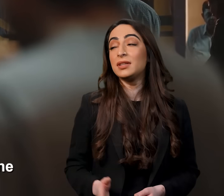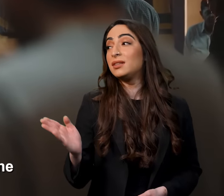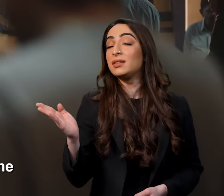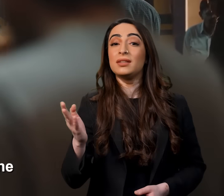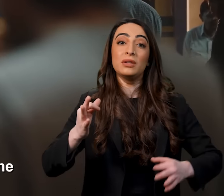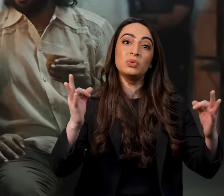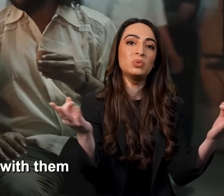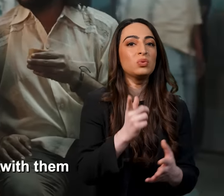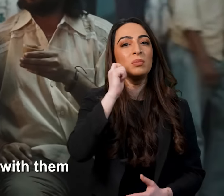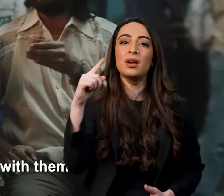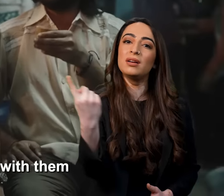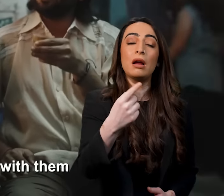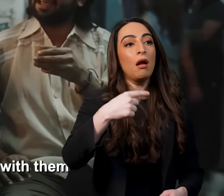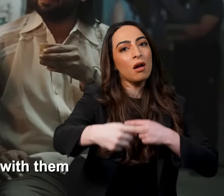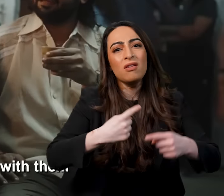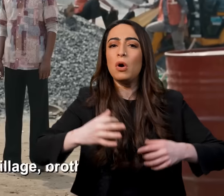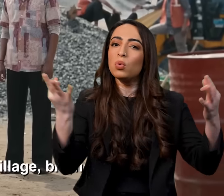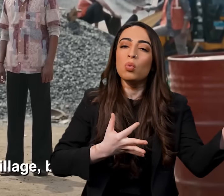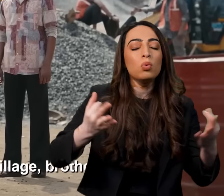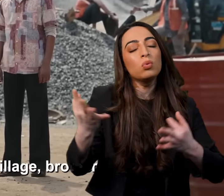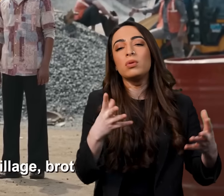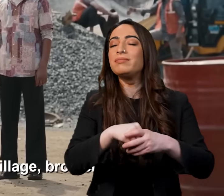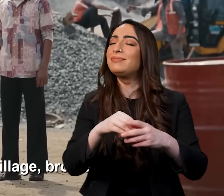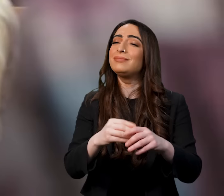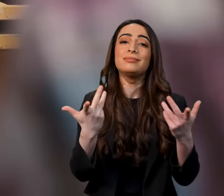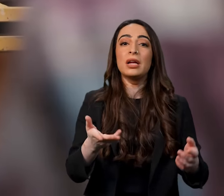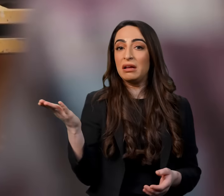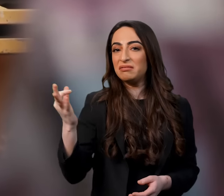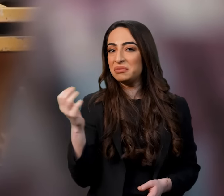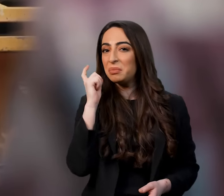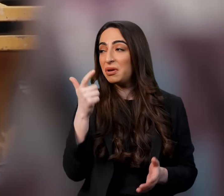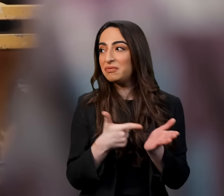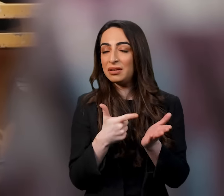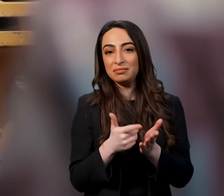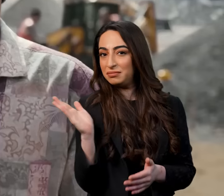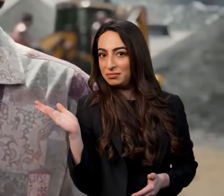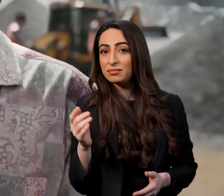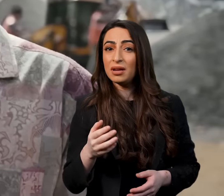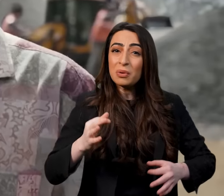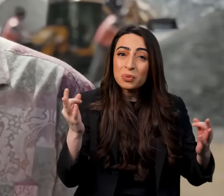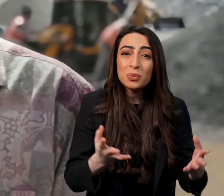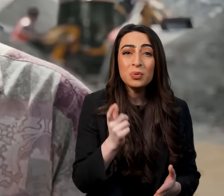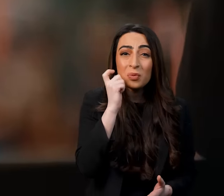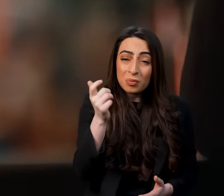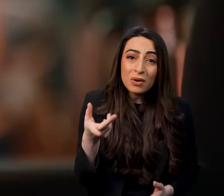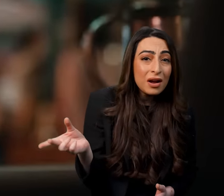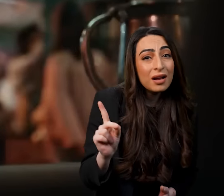लो आ गया एक और। इनका तो रोज का हो गया रे। नया लड़का गांव से आया भाई, देख ले। एक और नया लड़का।